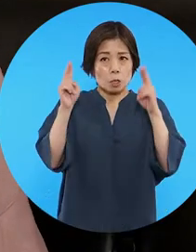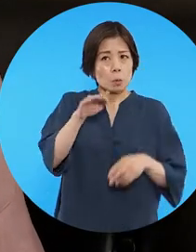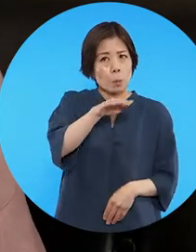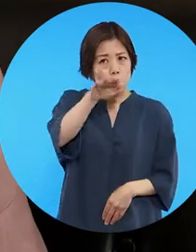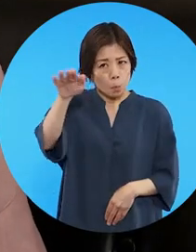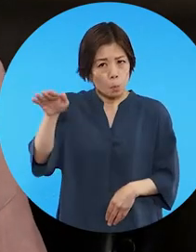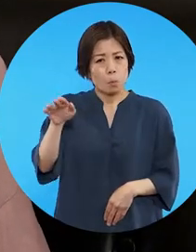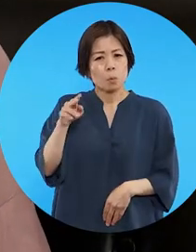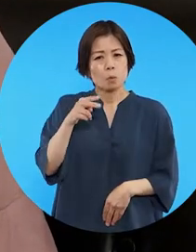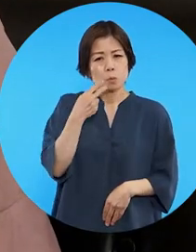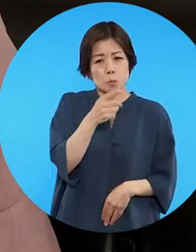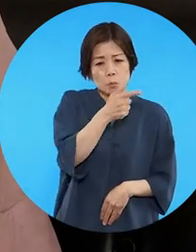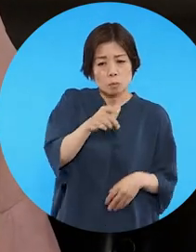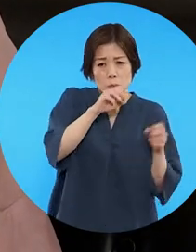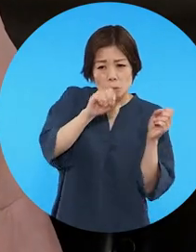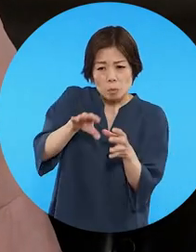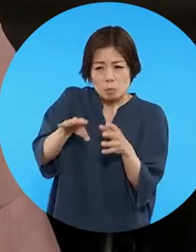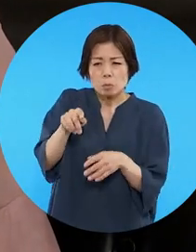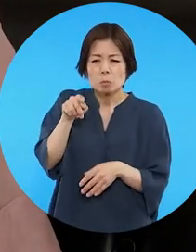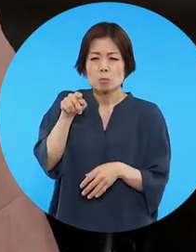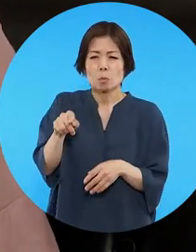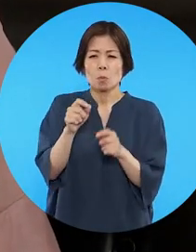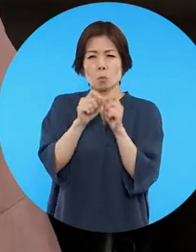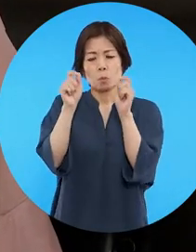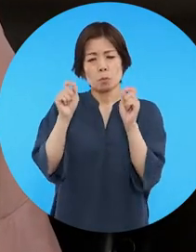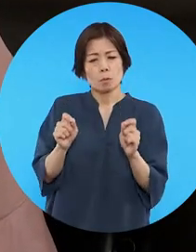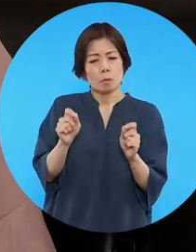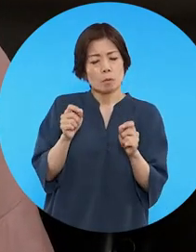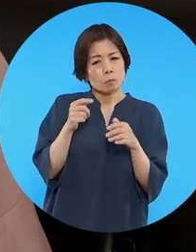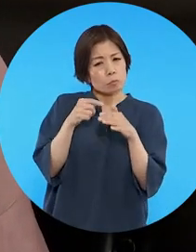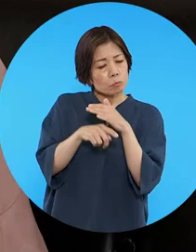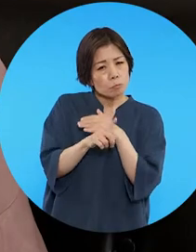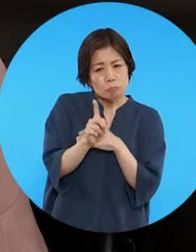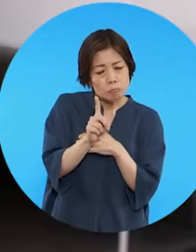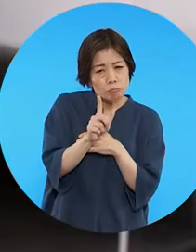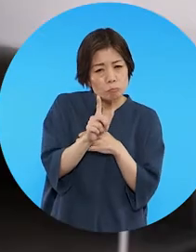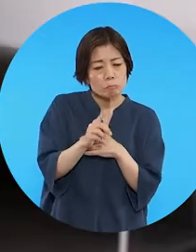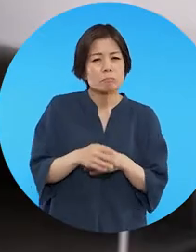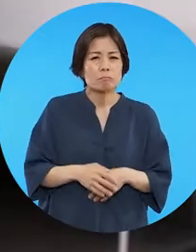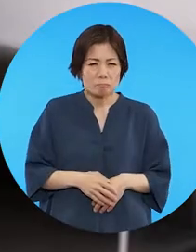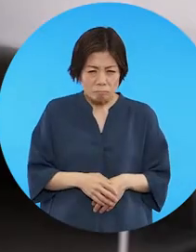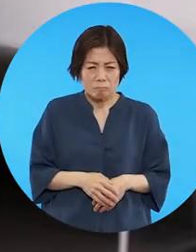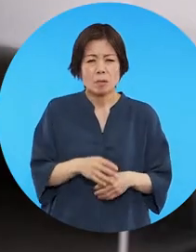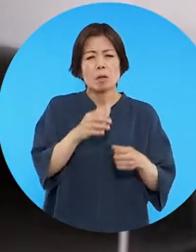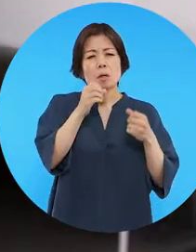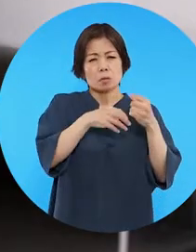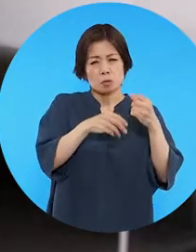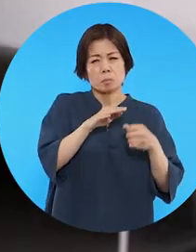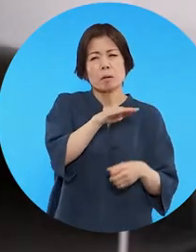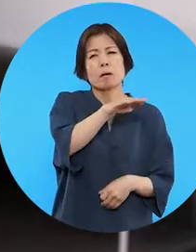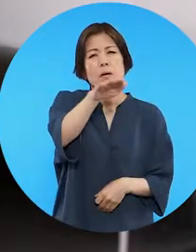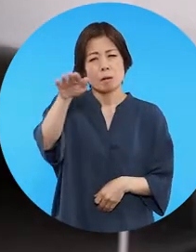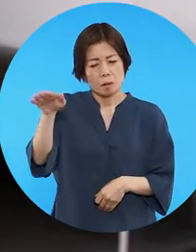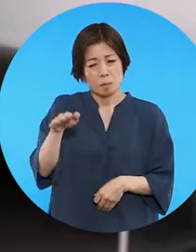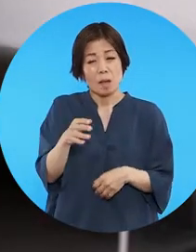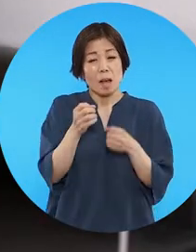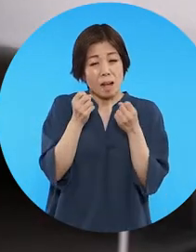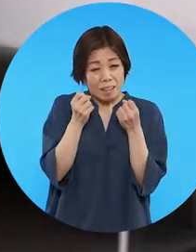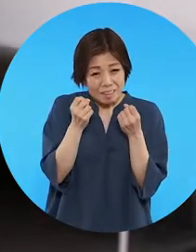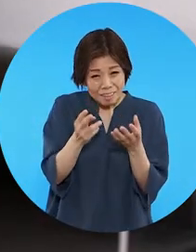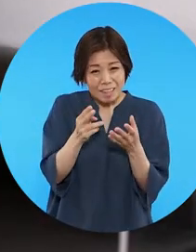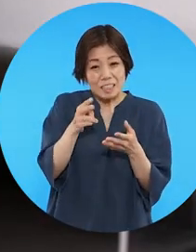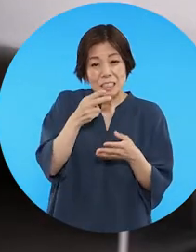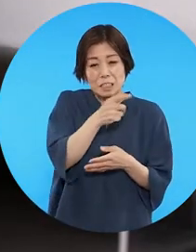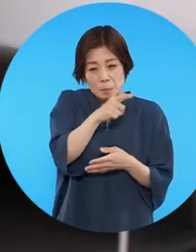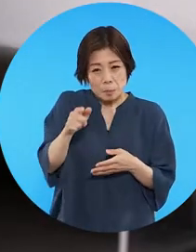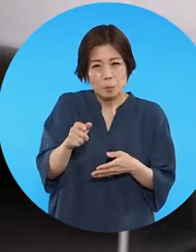食品ロス、こういったものが発生する背景ってどういったことがあるんですか？ スーパーさんなんかもそうなんですけど、なるべく新しいものをお客さんに